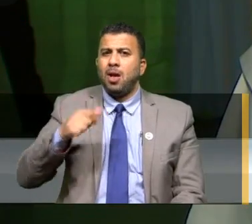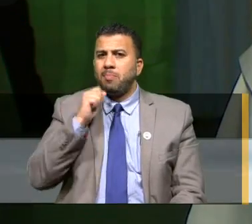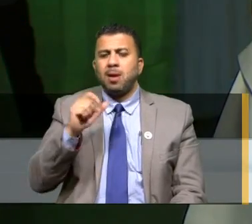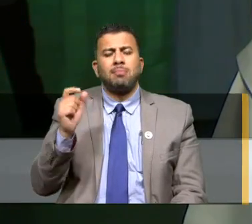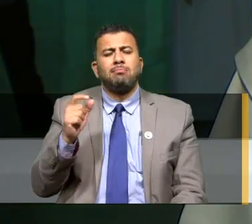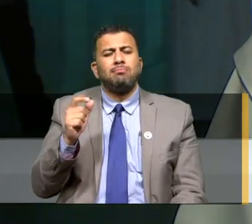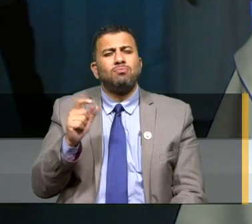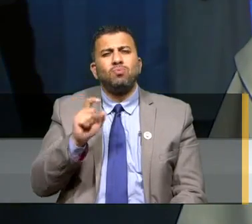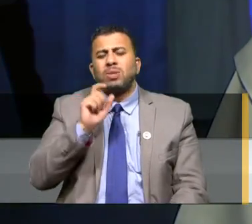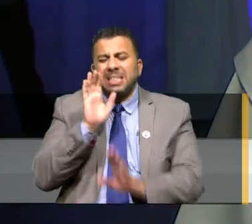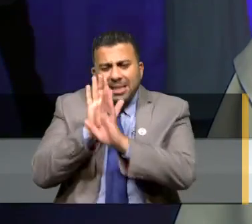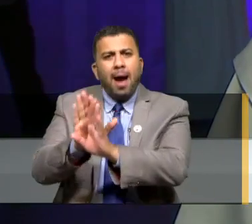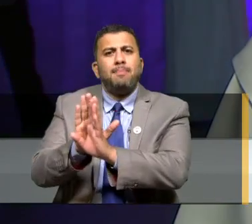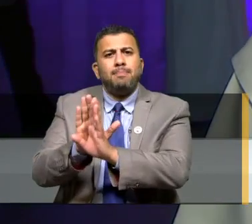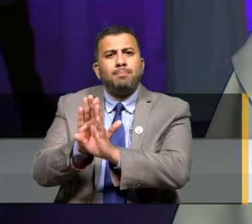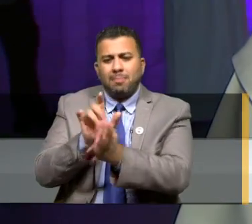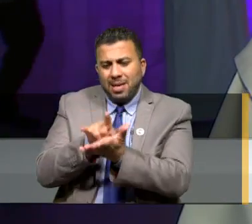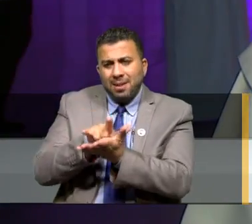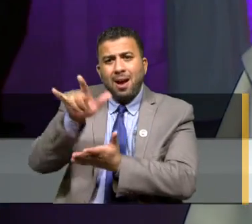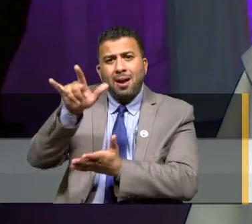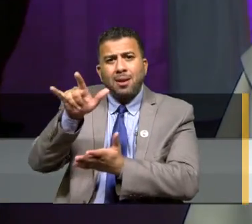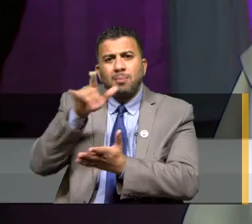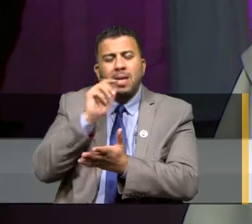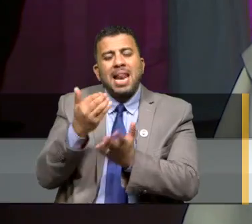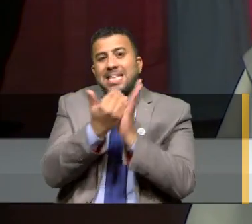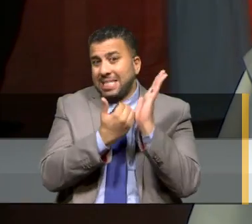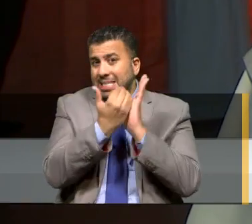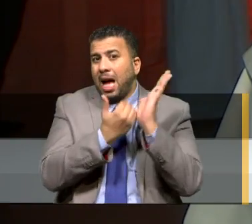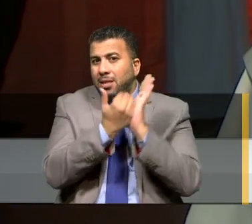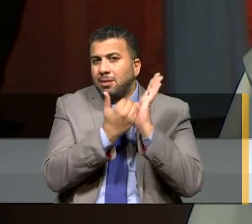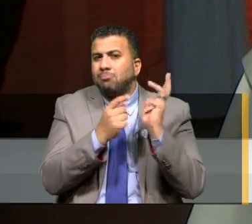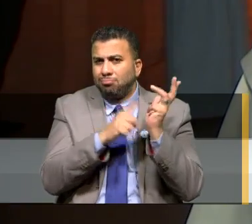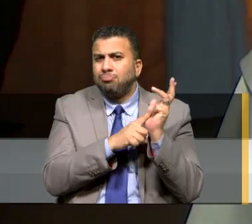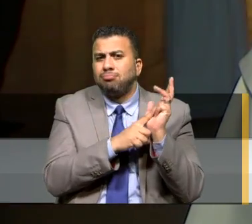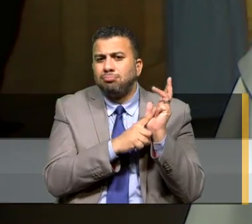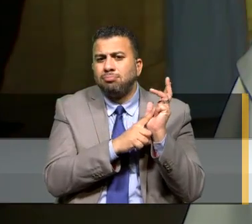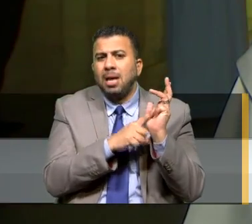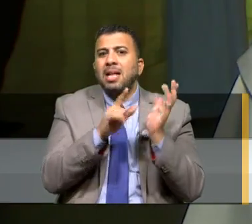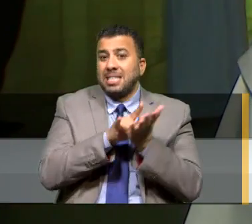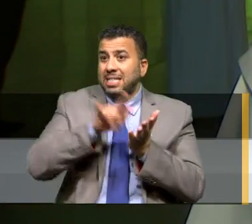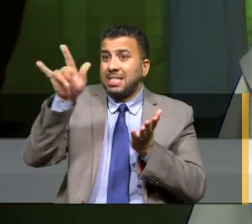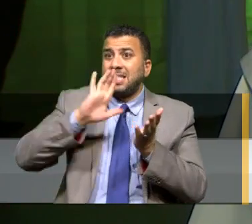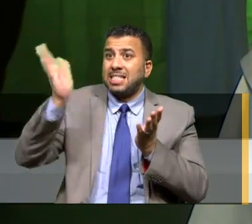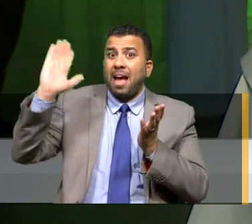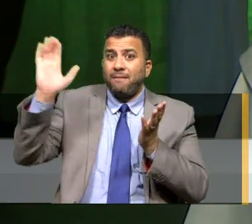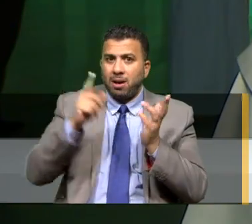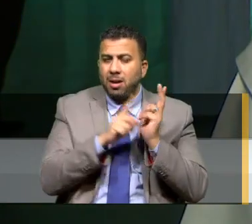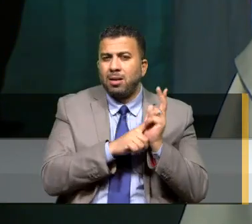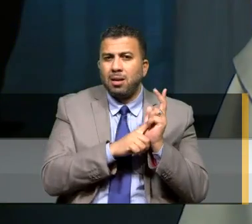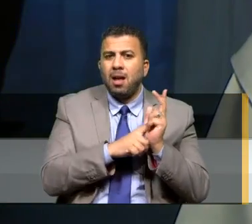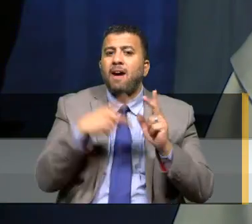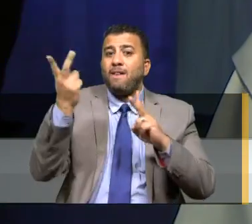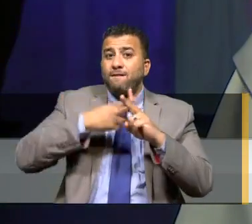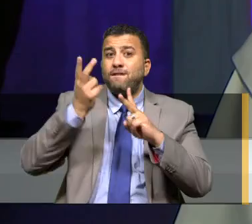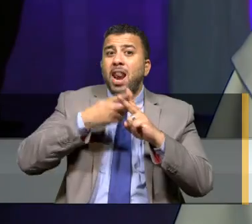لمسألة دعم الناقل لحركة الاقتصاد وحركة السفر وحركة أيضا